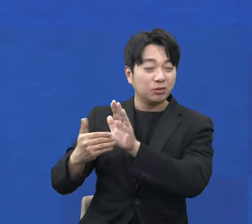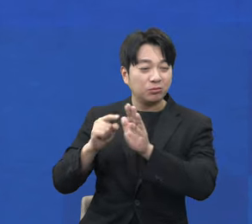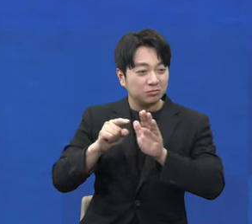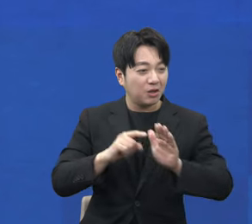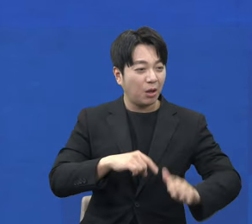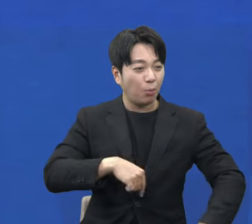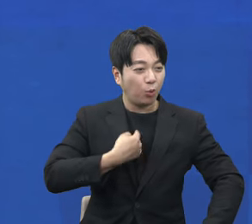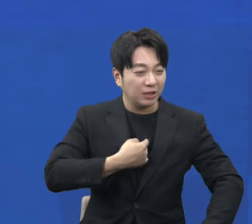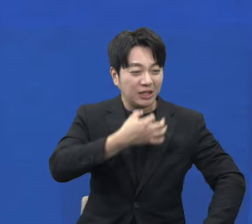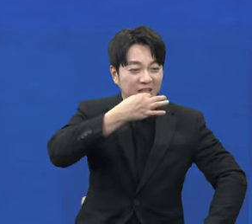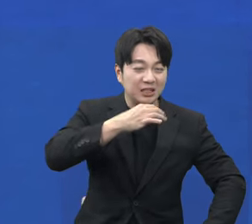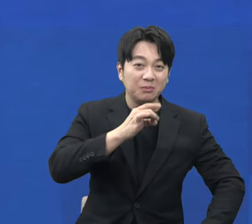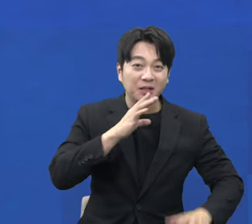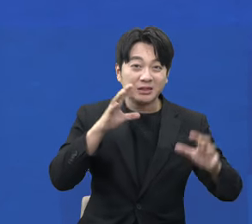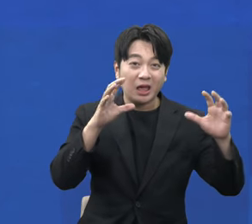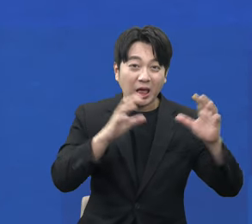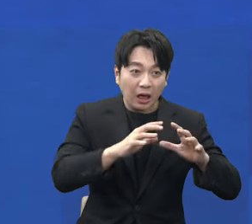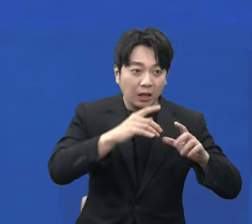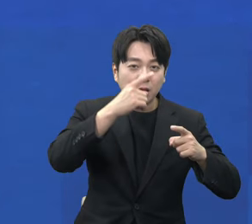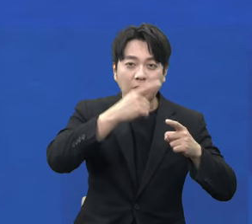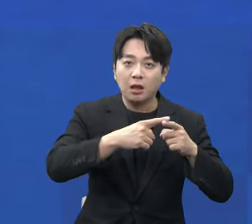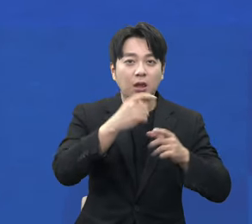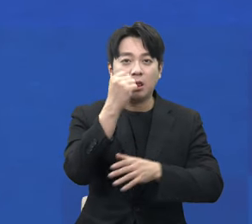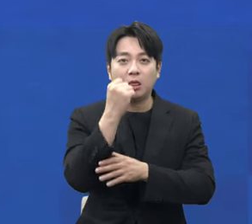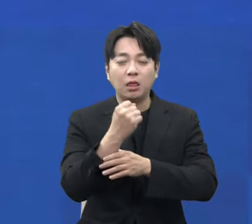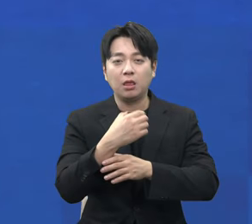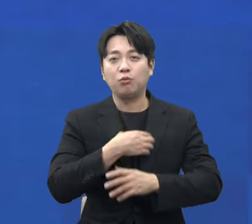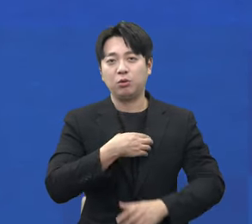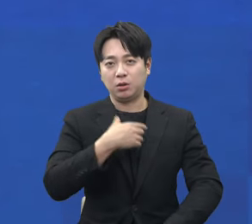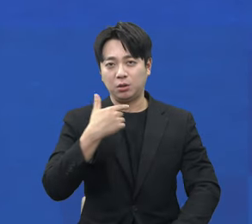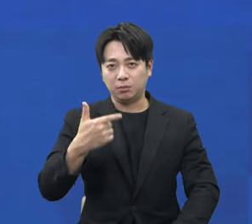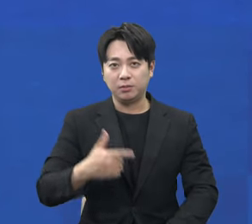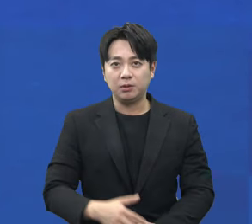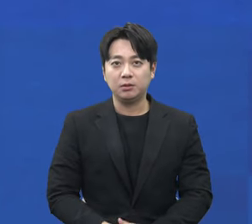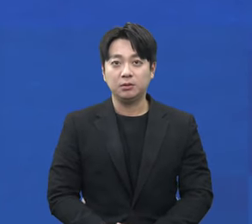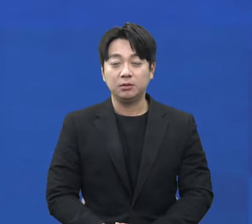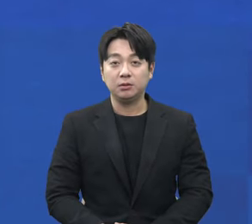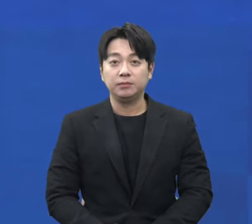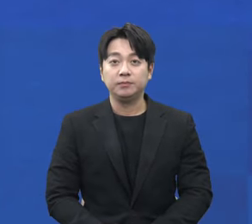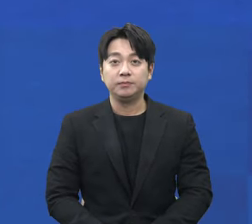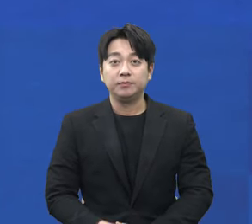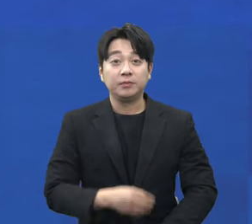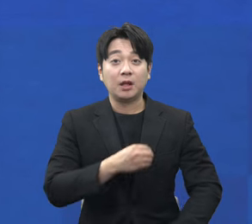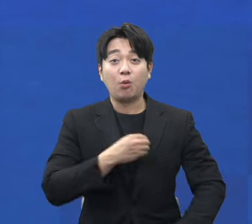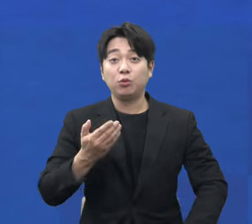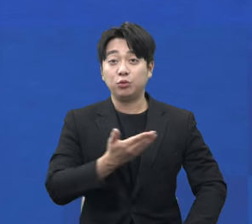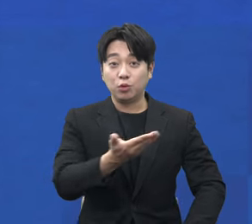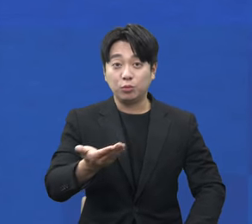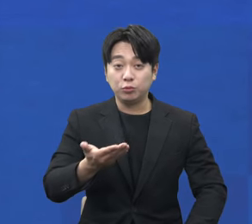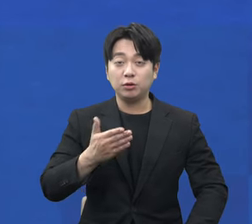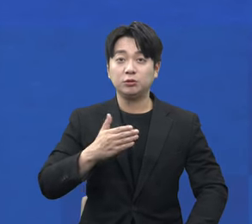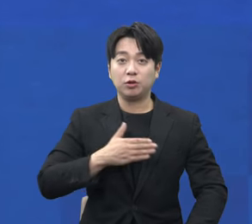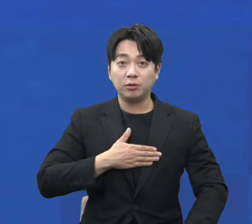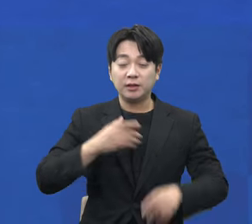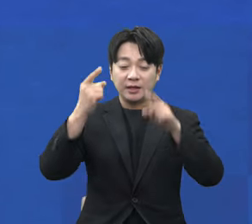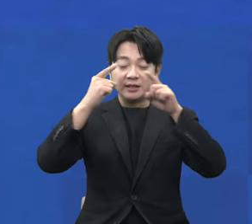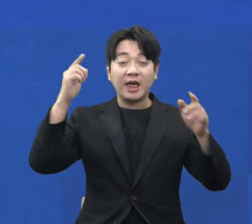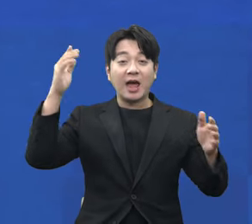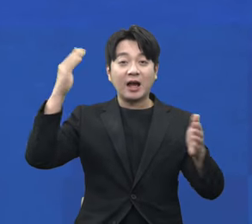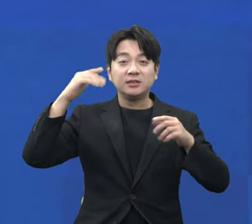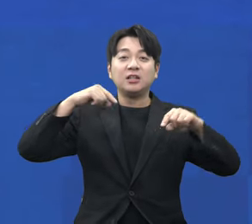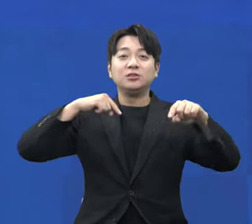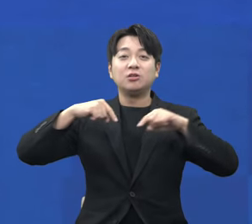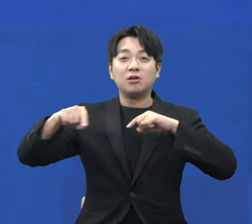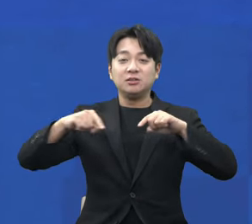말았습니다 존경하는 당원동지 여러분 저 본건 후 민주당 대학생 정치를 완전히 바꾸어